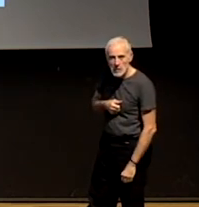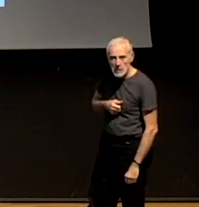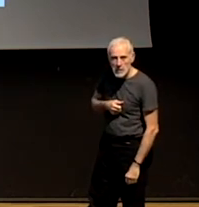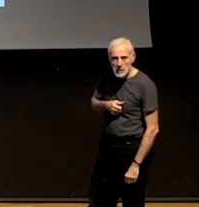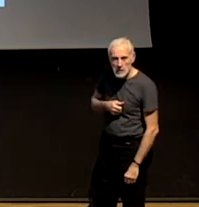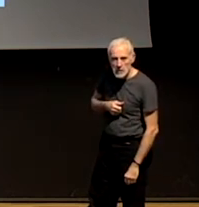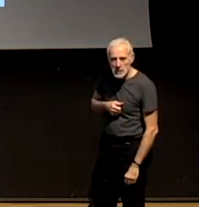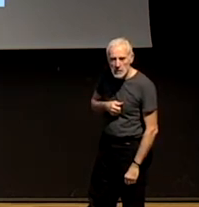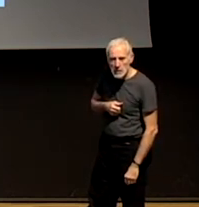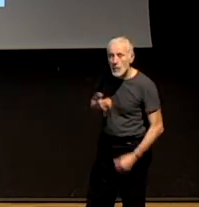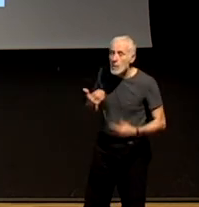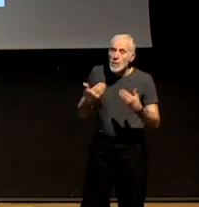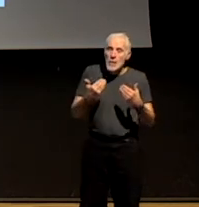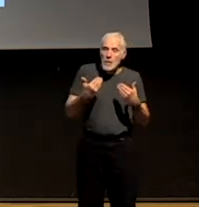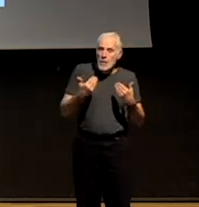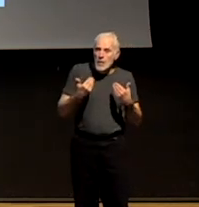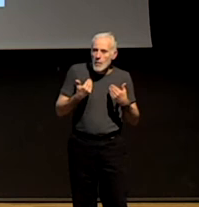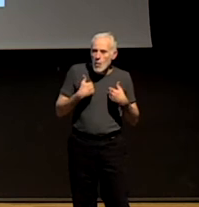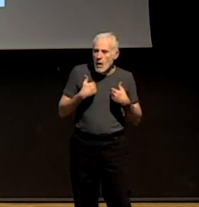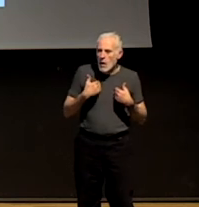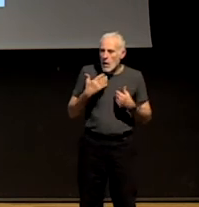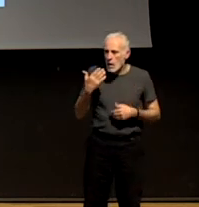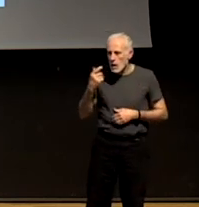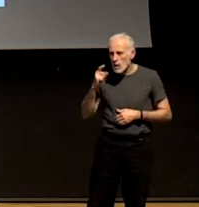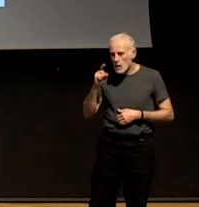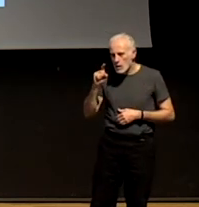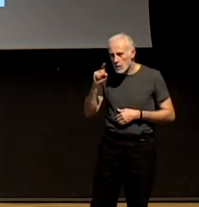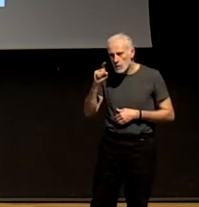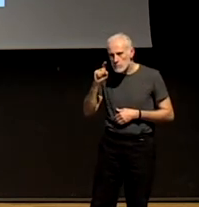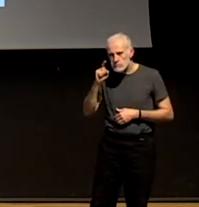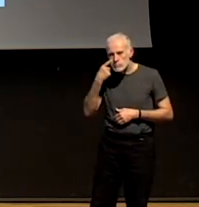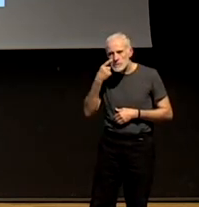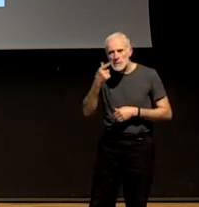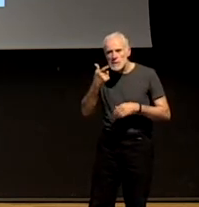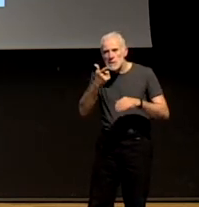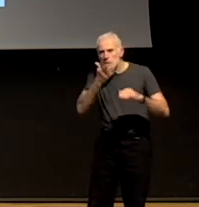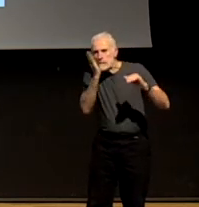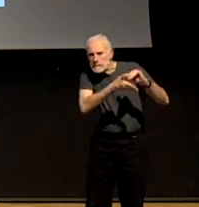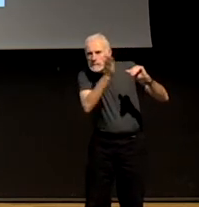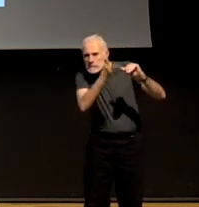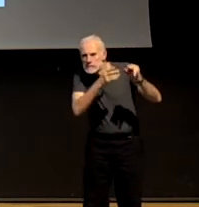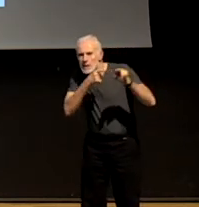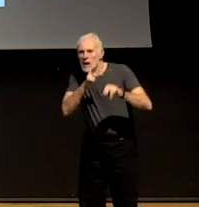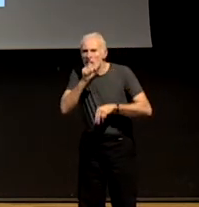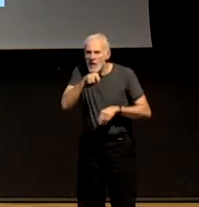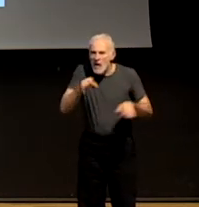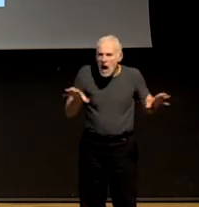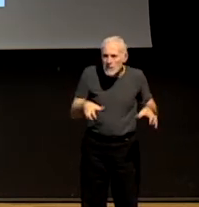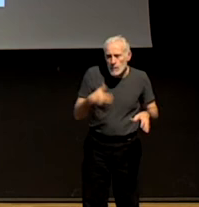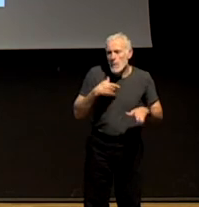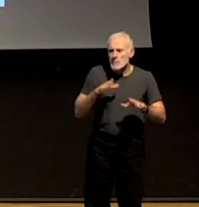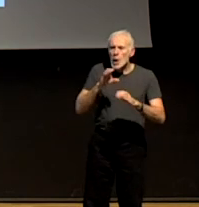comment dirais-je sensibiliser aux abattages des rapaces parce que j'habite dans le volvestre